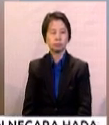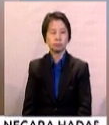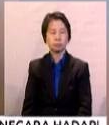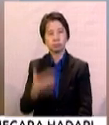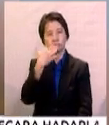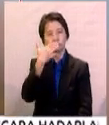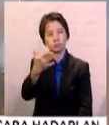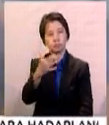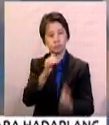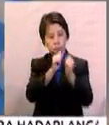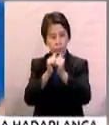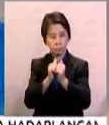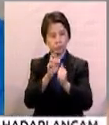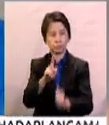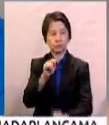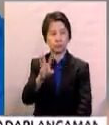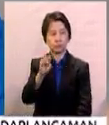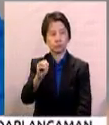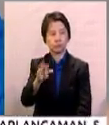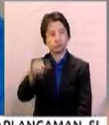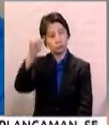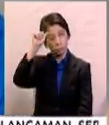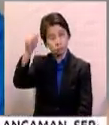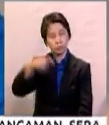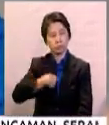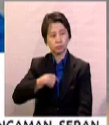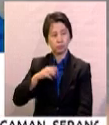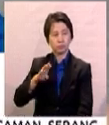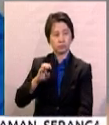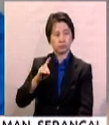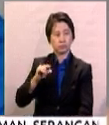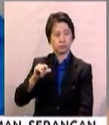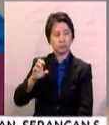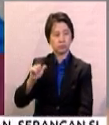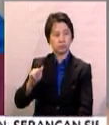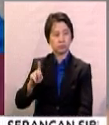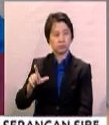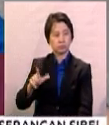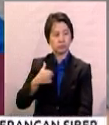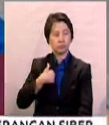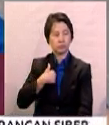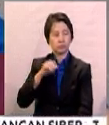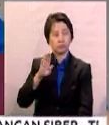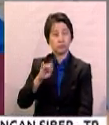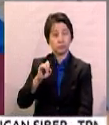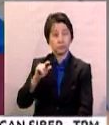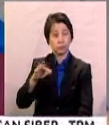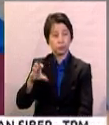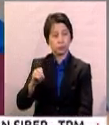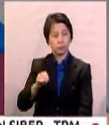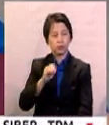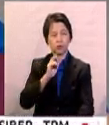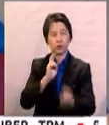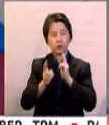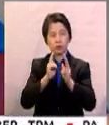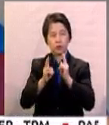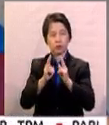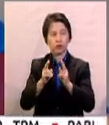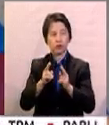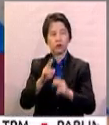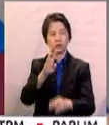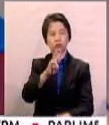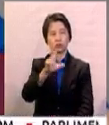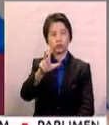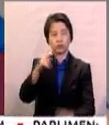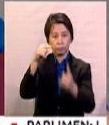Sentiasa bersama RTM. Assalamualaikum, saya Bagio. Saya mengambil kesempatan untuk mengucapkan selamat ulang tahun ke-73